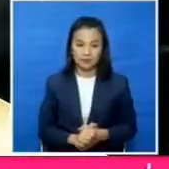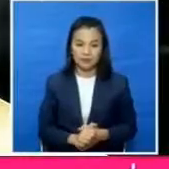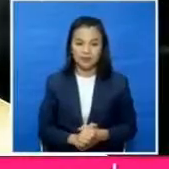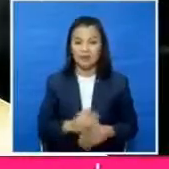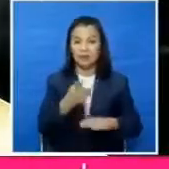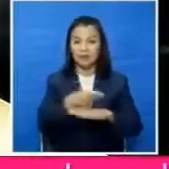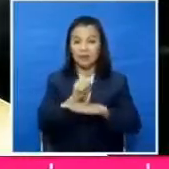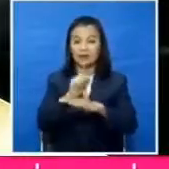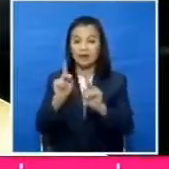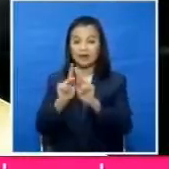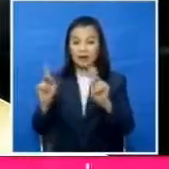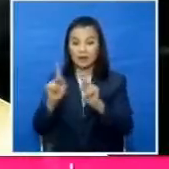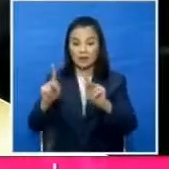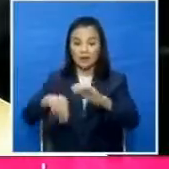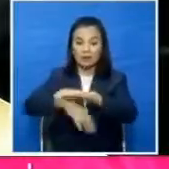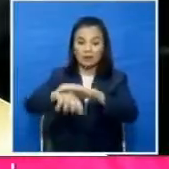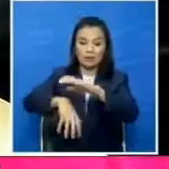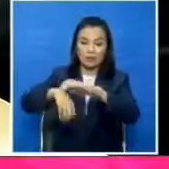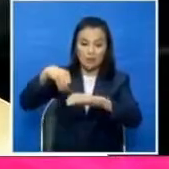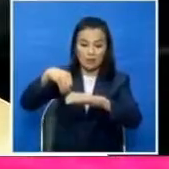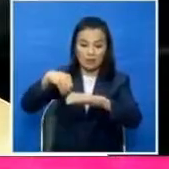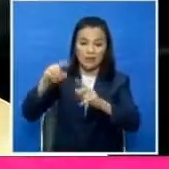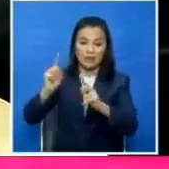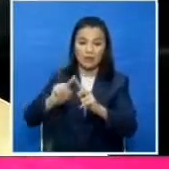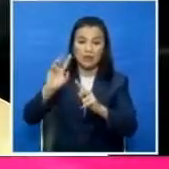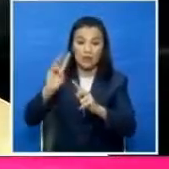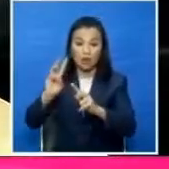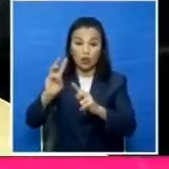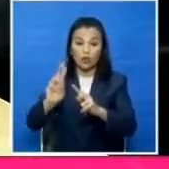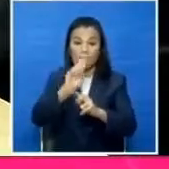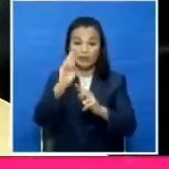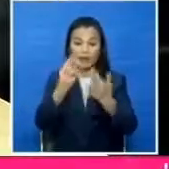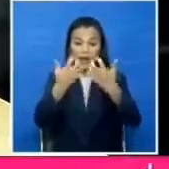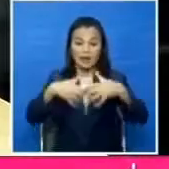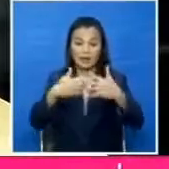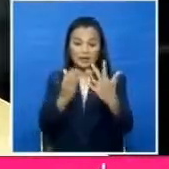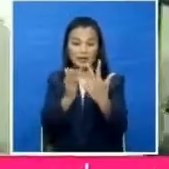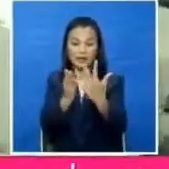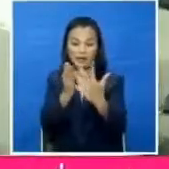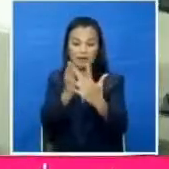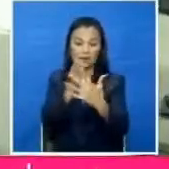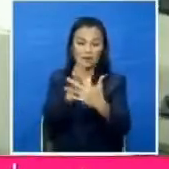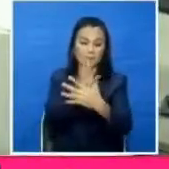ประธานกรรมการสุ่มจับลูกบอลลูกที่6ใช้กับเครื่องออกรางวัลหลักแสน